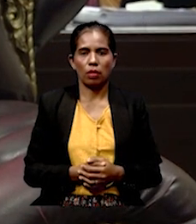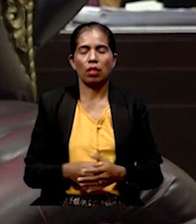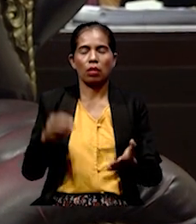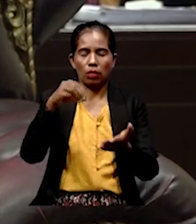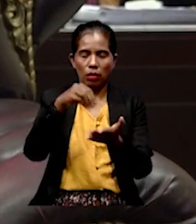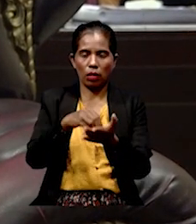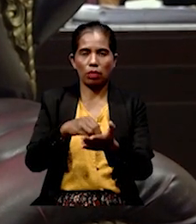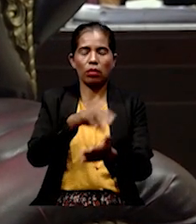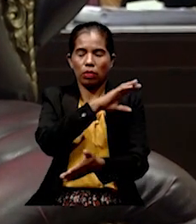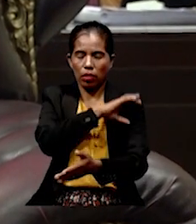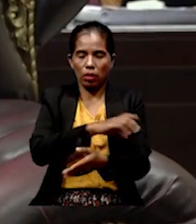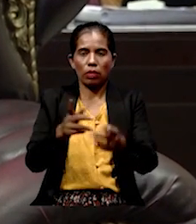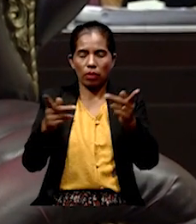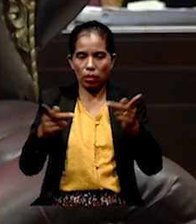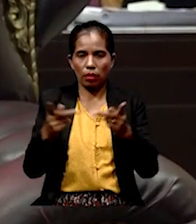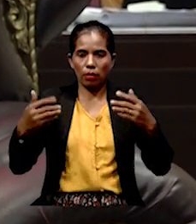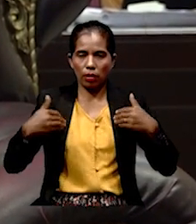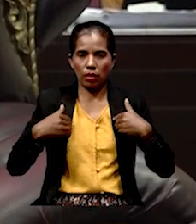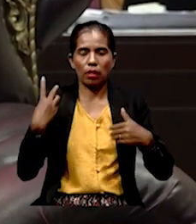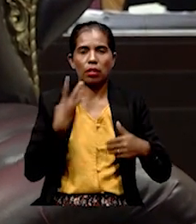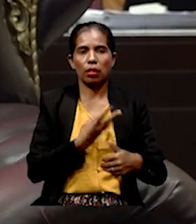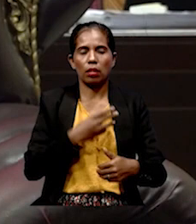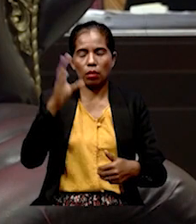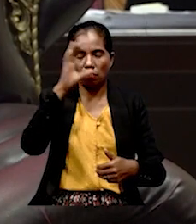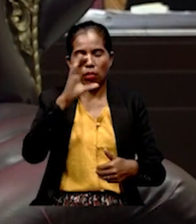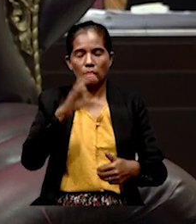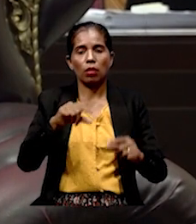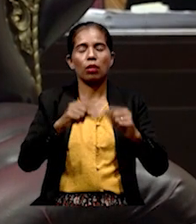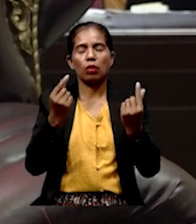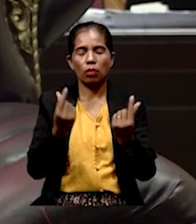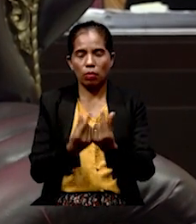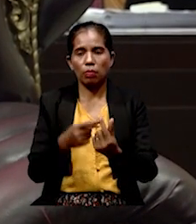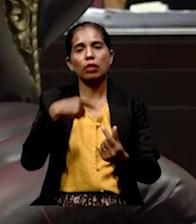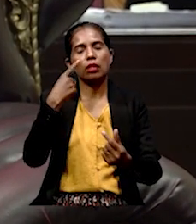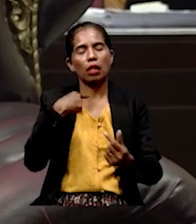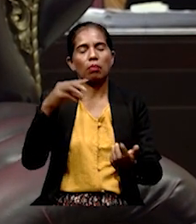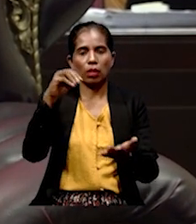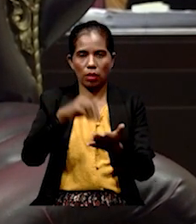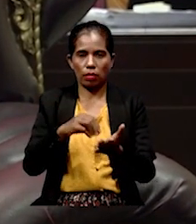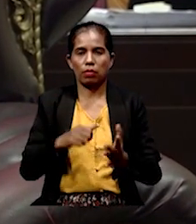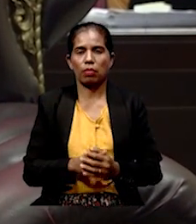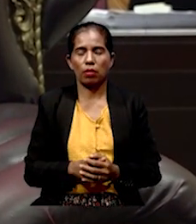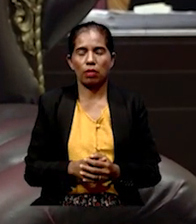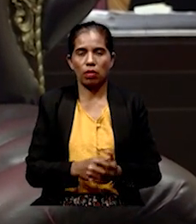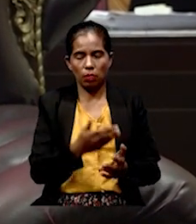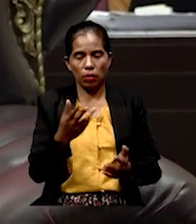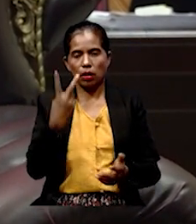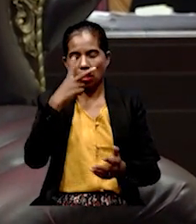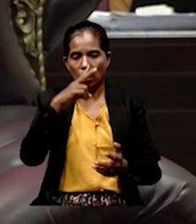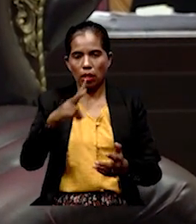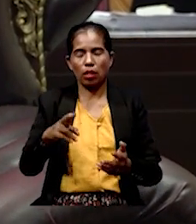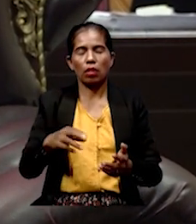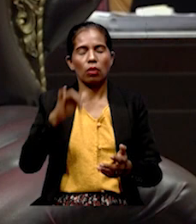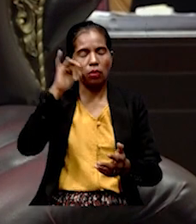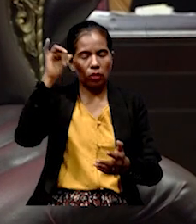fati nebe maka kontese e além dene masih terbuka para grupo sema ke lansai dene itu bo sir hare horse ki checkpoint horse